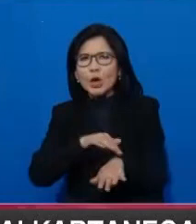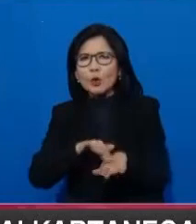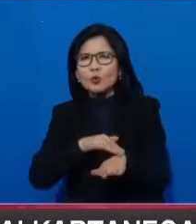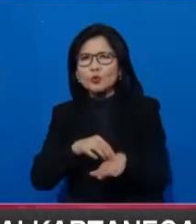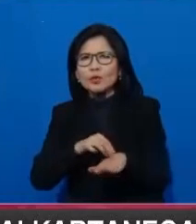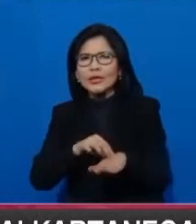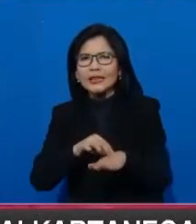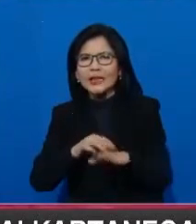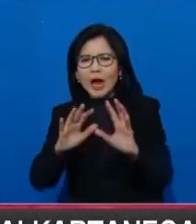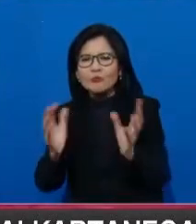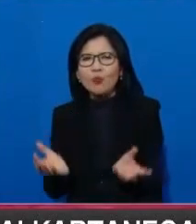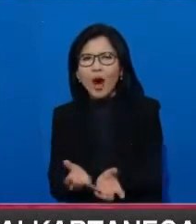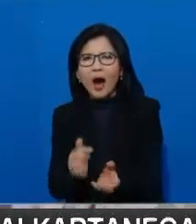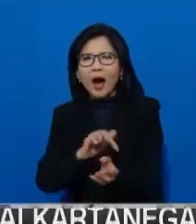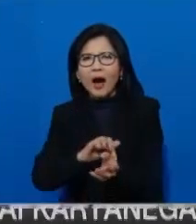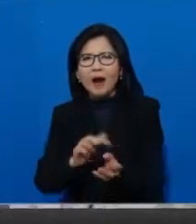sebagai wadahnya.